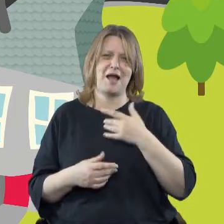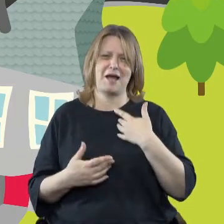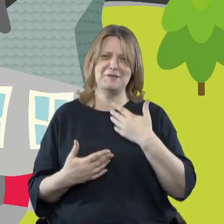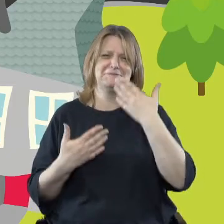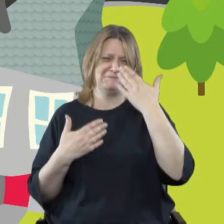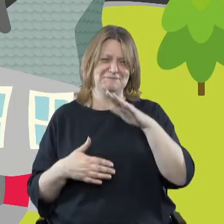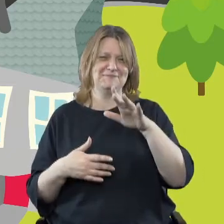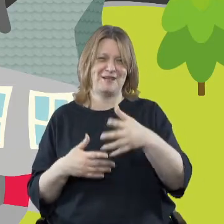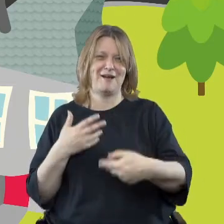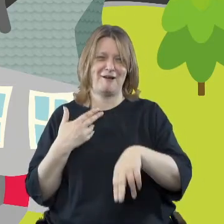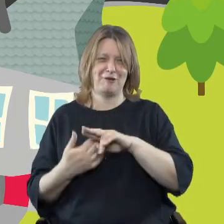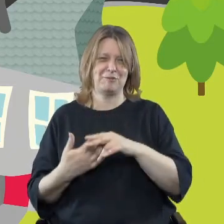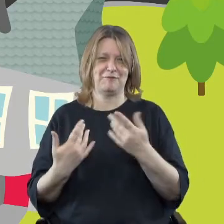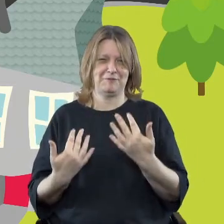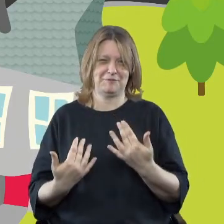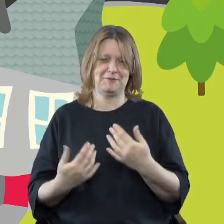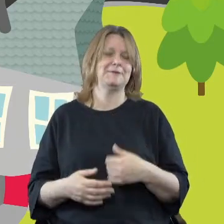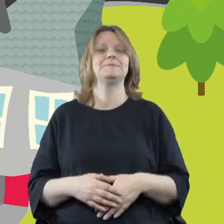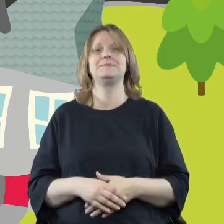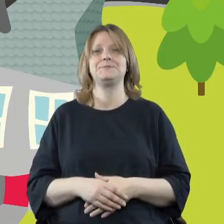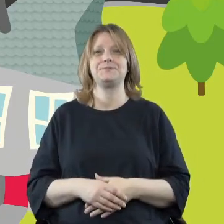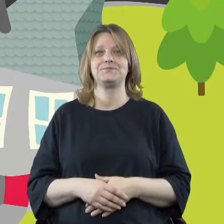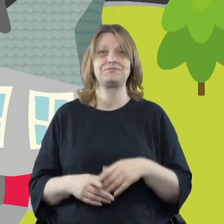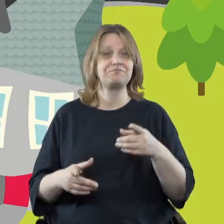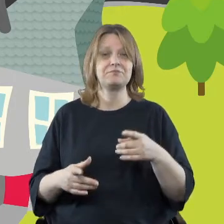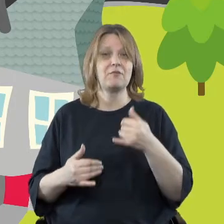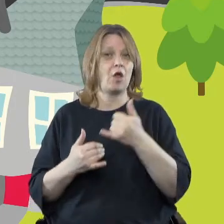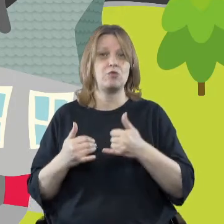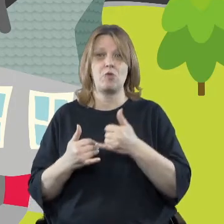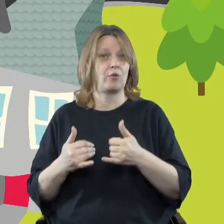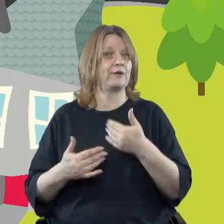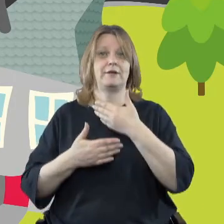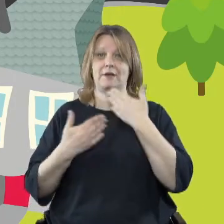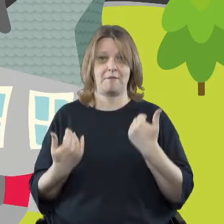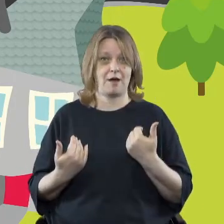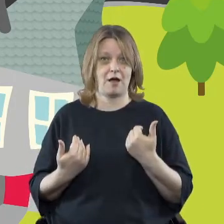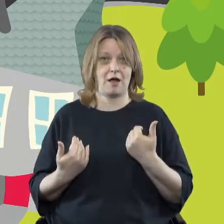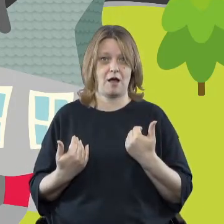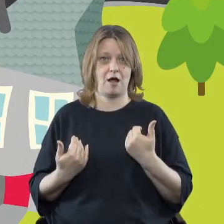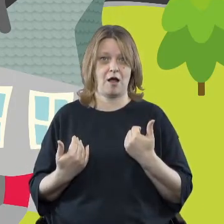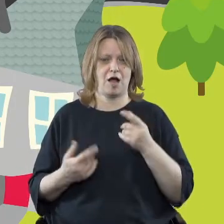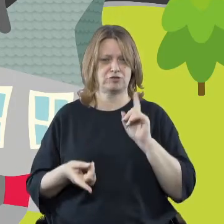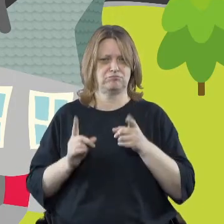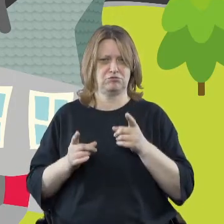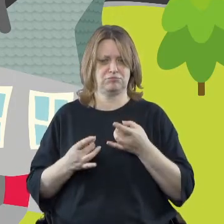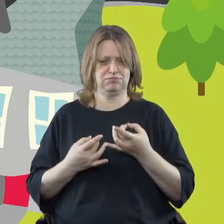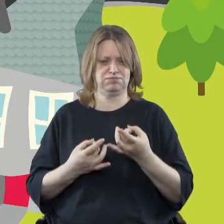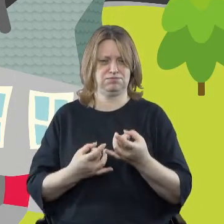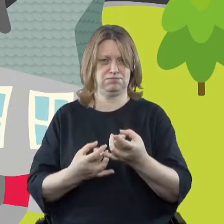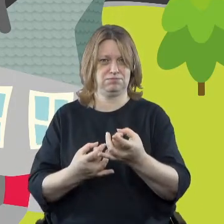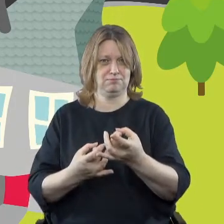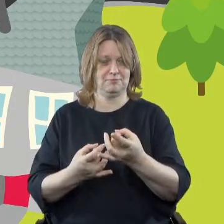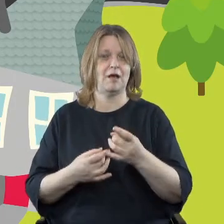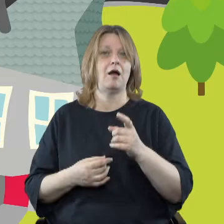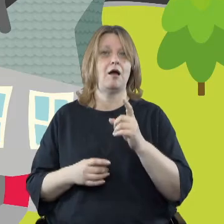na to pytanie. Choć nóg nie posiada, szybko pędzi szosą.